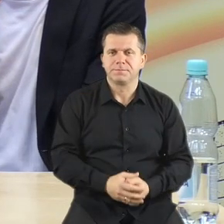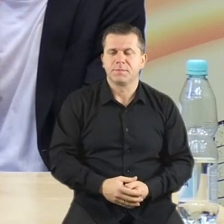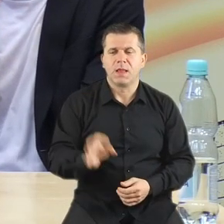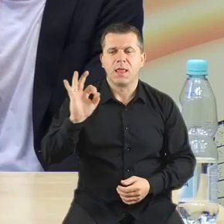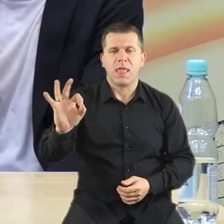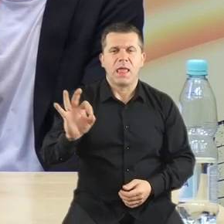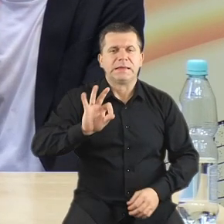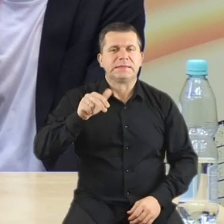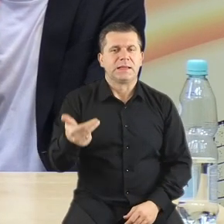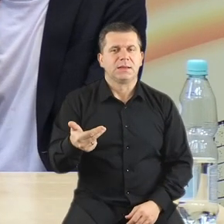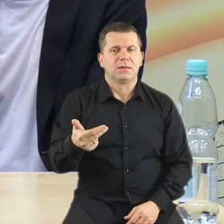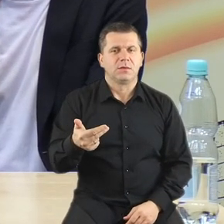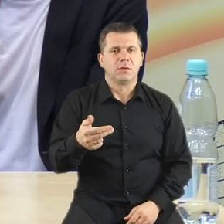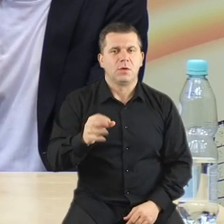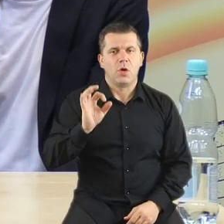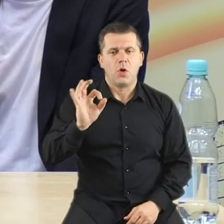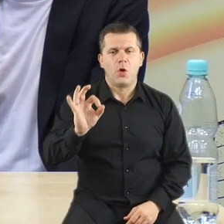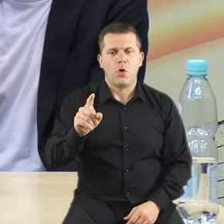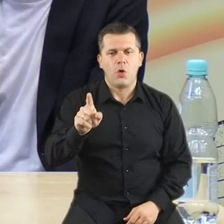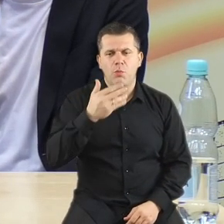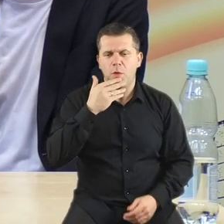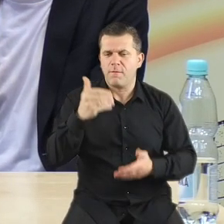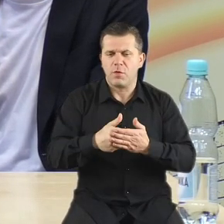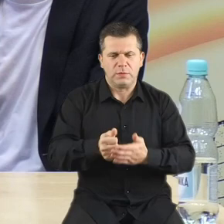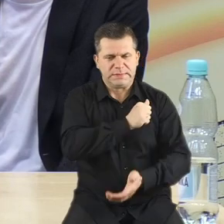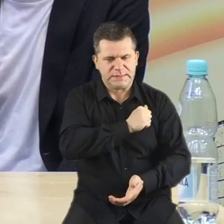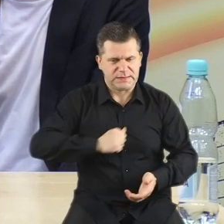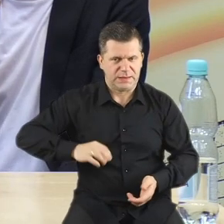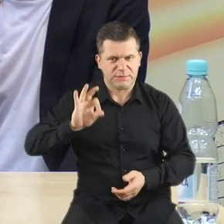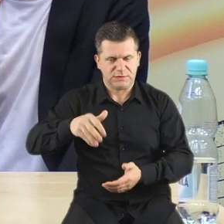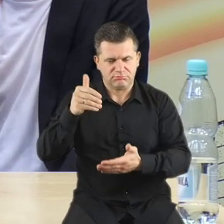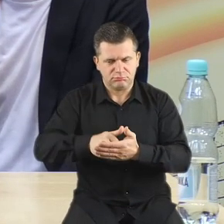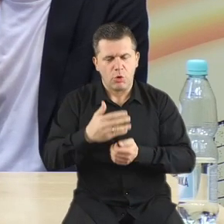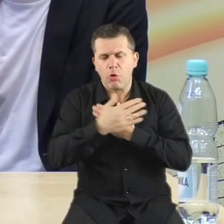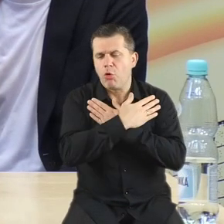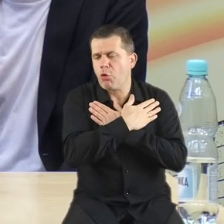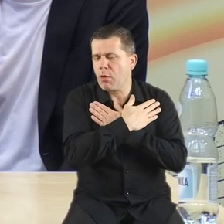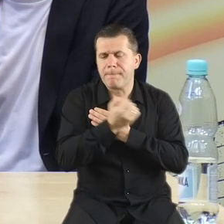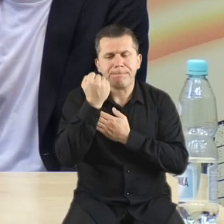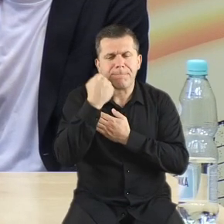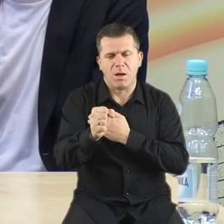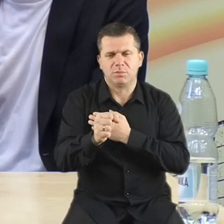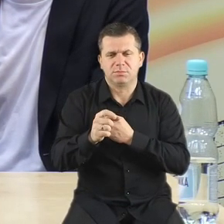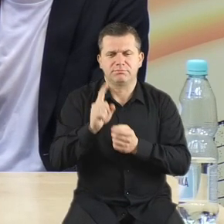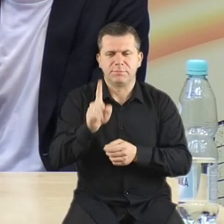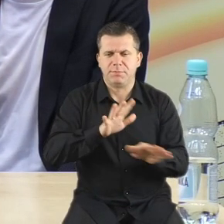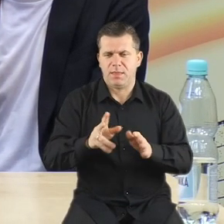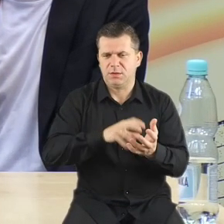był jej syn. Ona mówi, że wychowała go zupełnie sama, kocha go najbardziej na świecie.